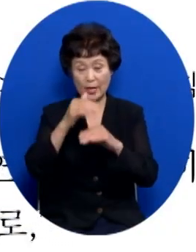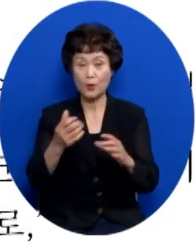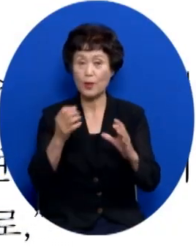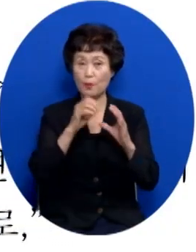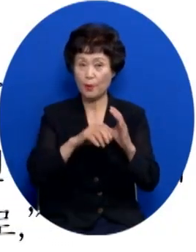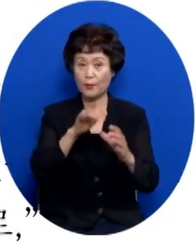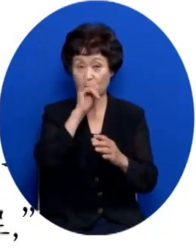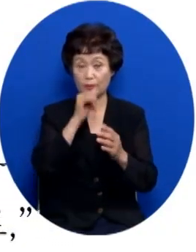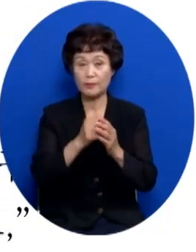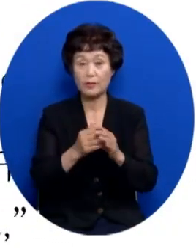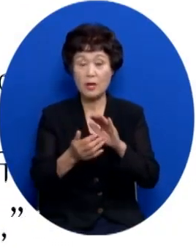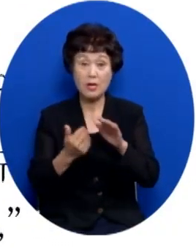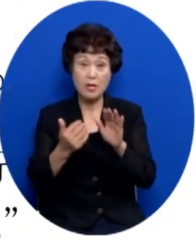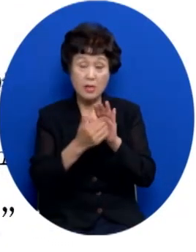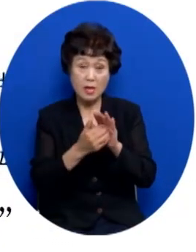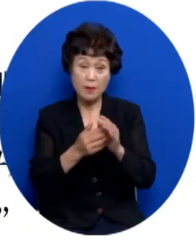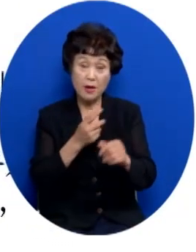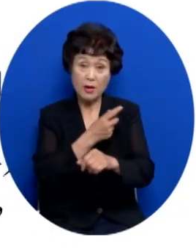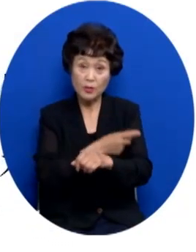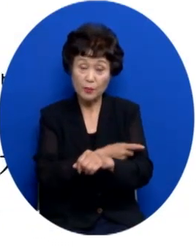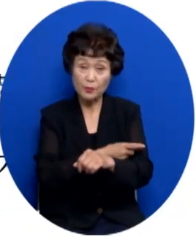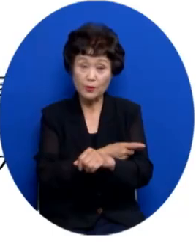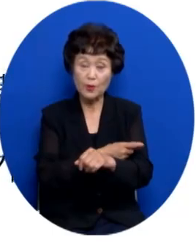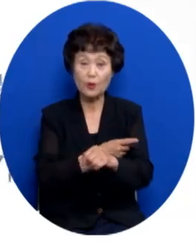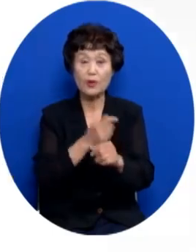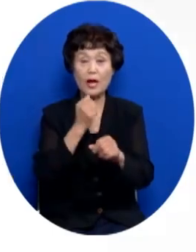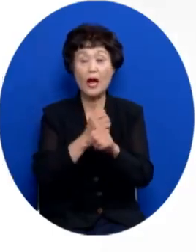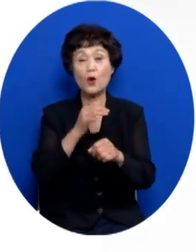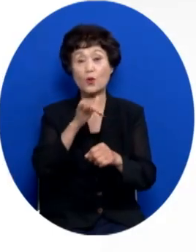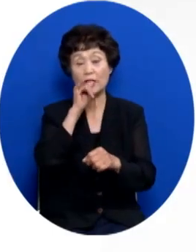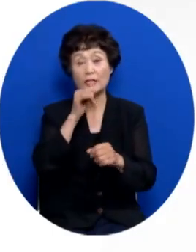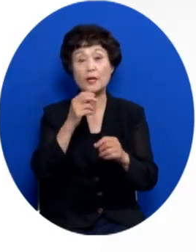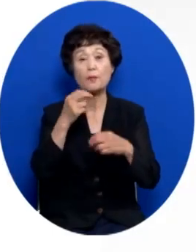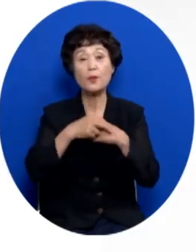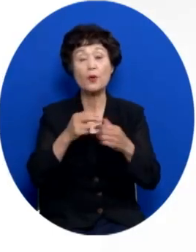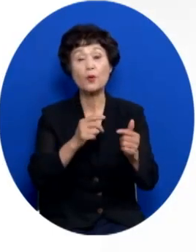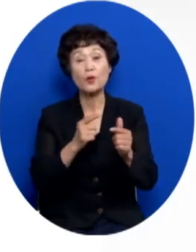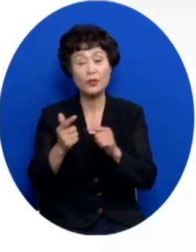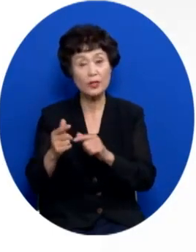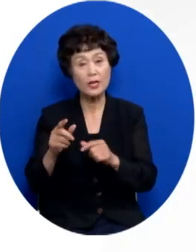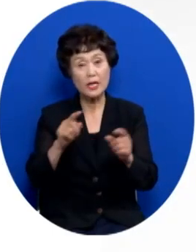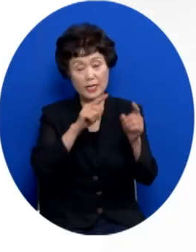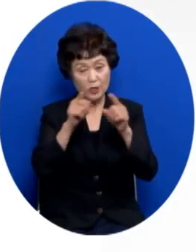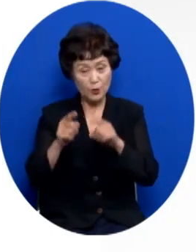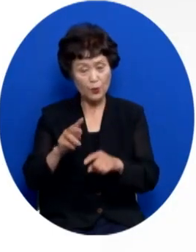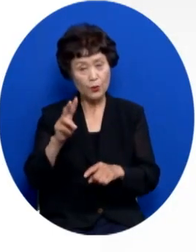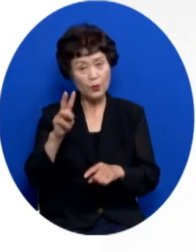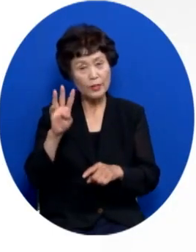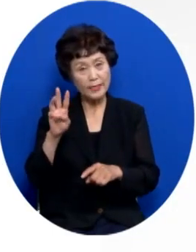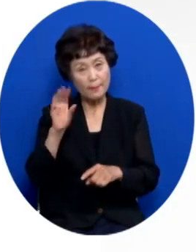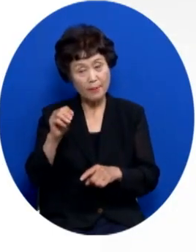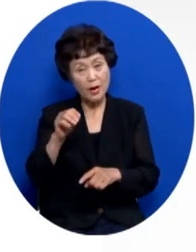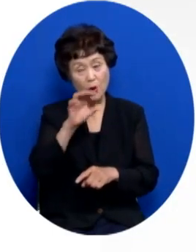포함해 예방접종을 시행하는 의료기관과 관련 협회 등 전국 약 3만 곳에 지침을 배포할 방침입니다.